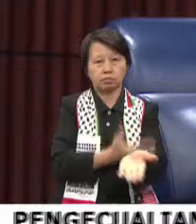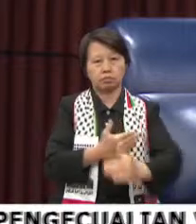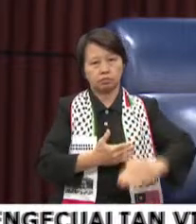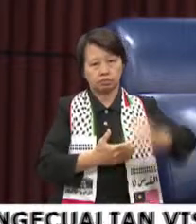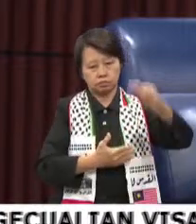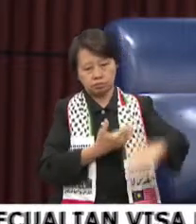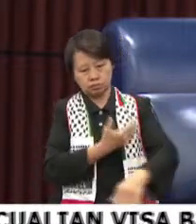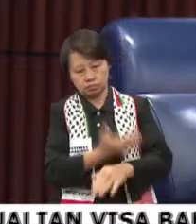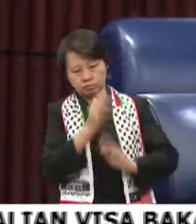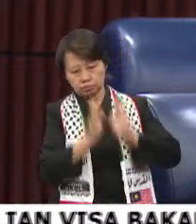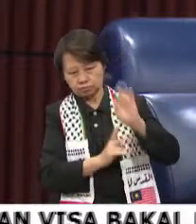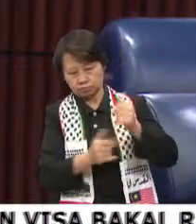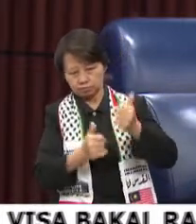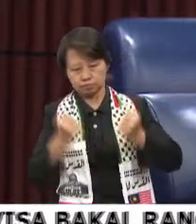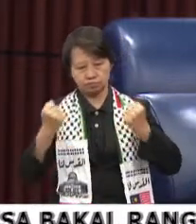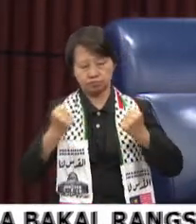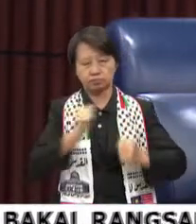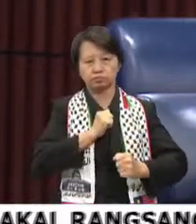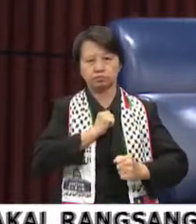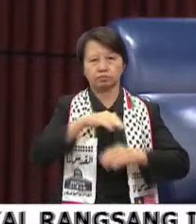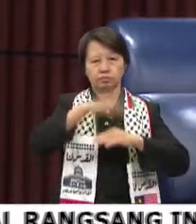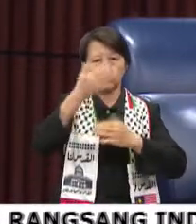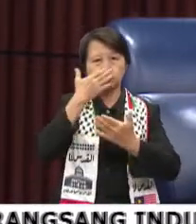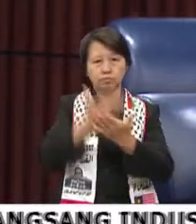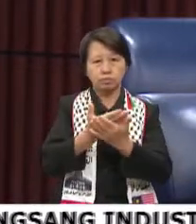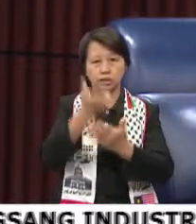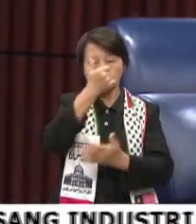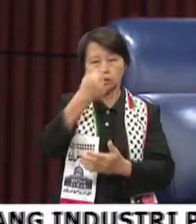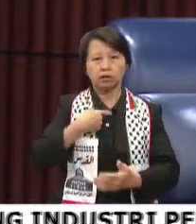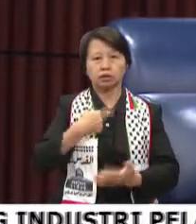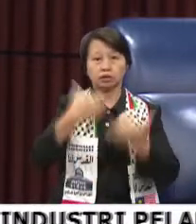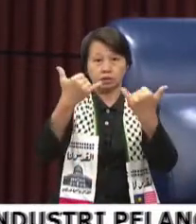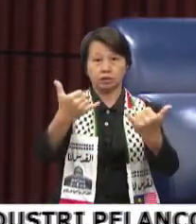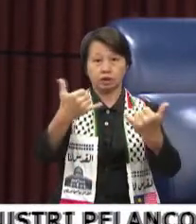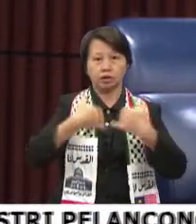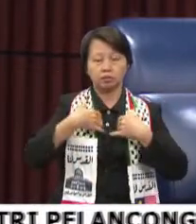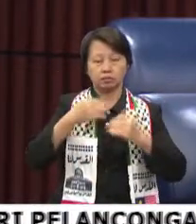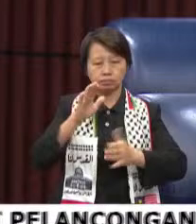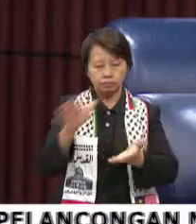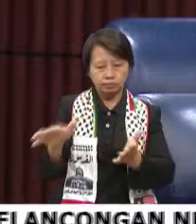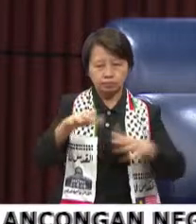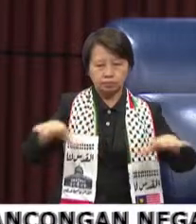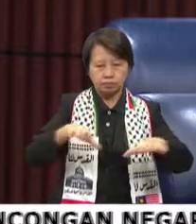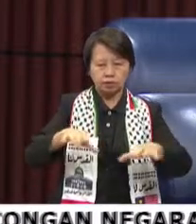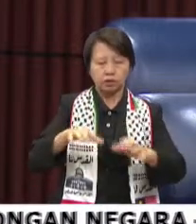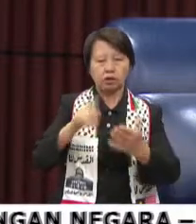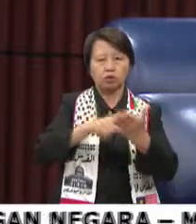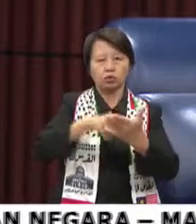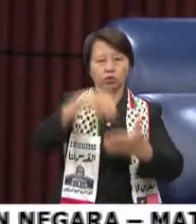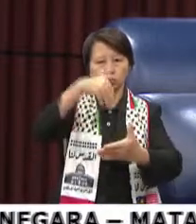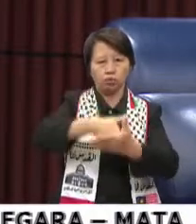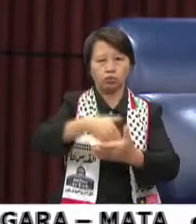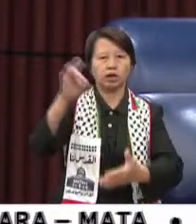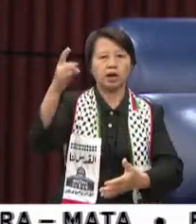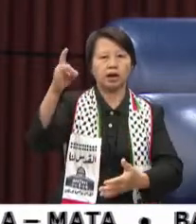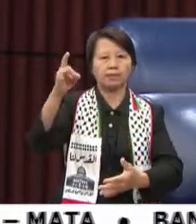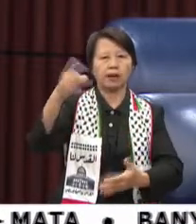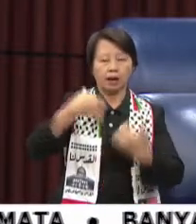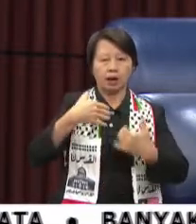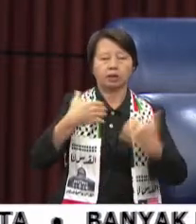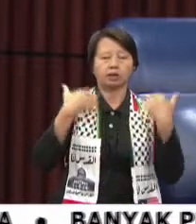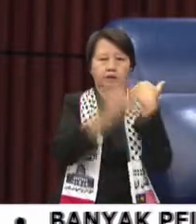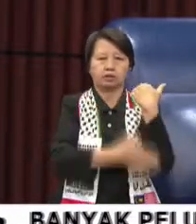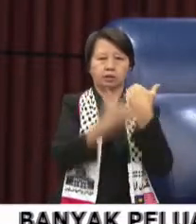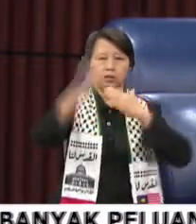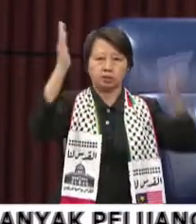bersahsiah dan jati diri yang lebih baik kerana kita sekarang ini mengimplementasikan undi 18 supaya kita mempunyai sebuah